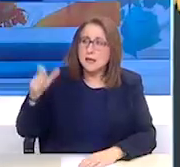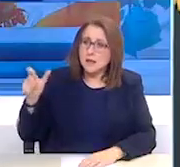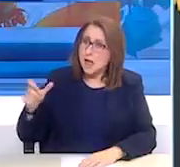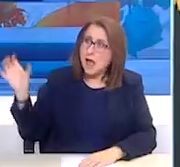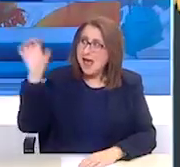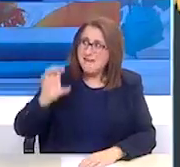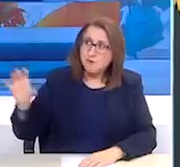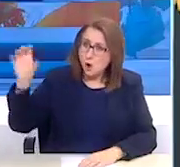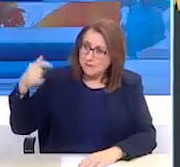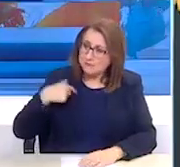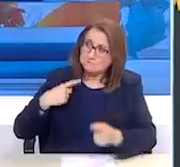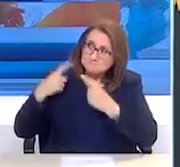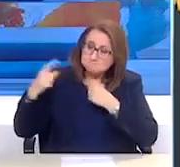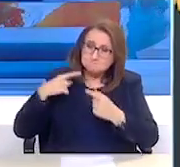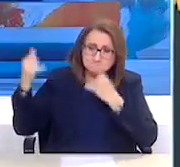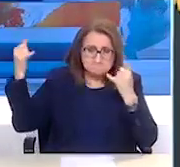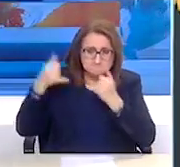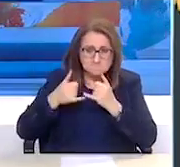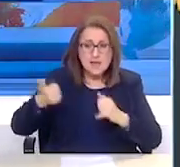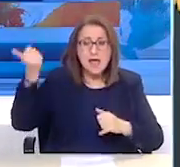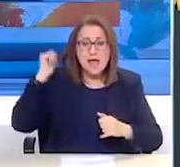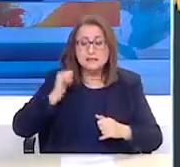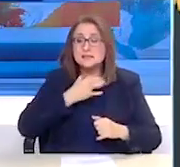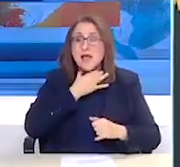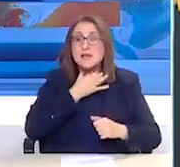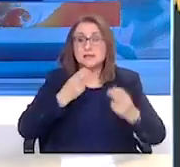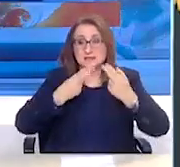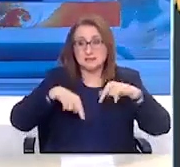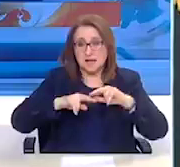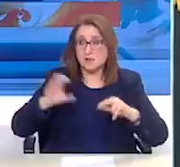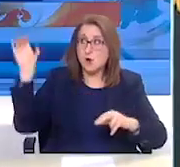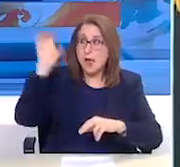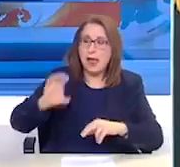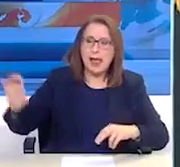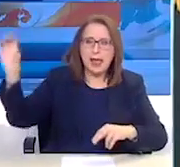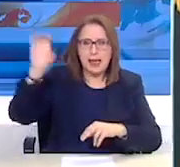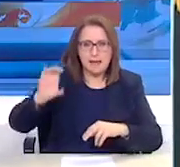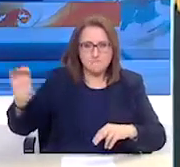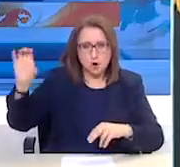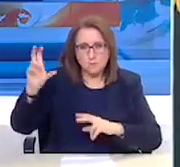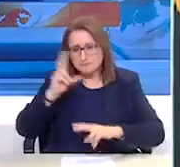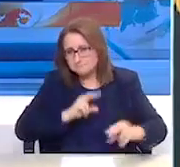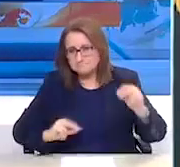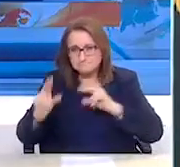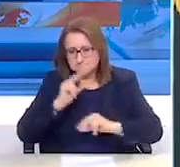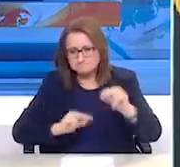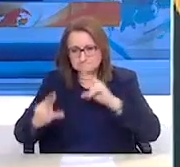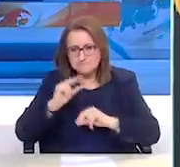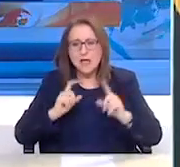στα συμπεράσματά τους. Είχαν συνεδρίαση έκτακτη χθες σε επίπεδο Ευρωπαϊκής Ένωσης και κομισιών